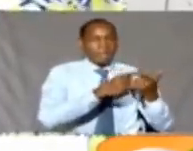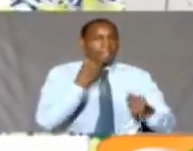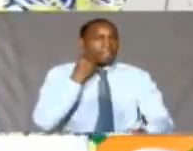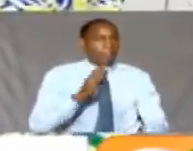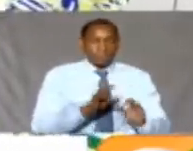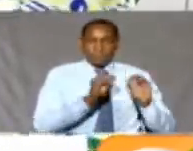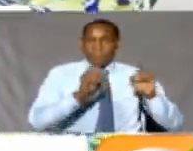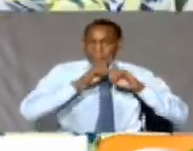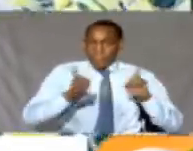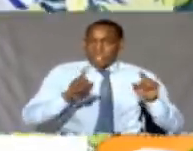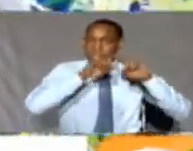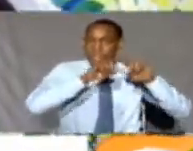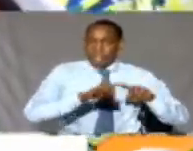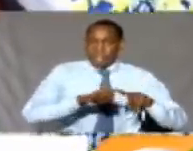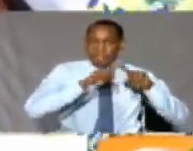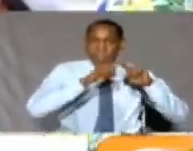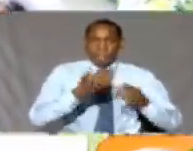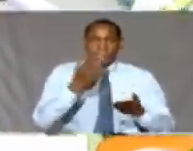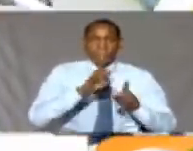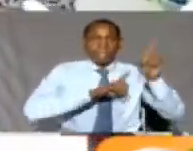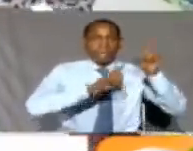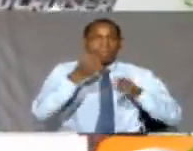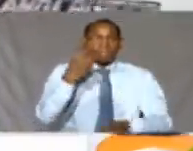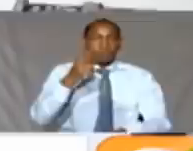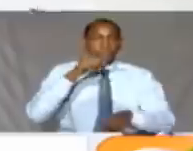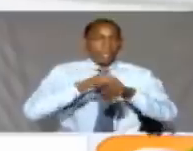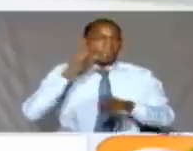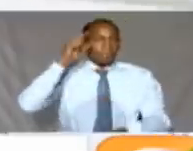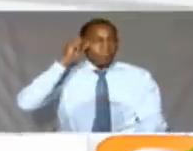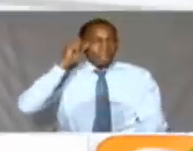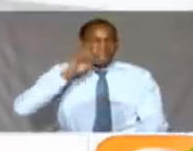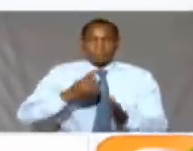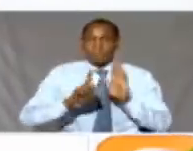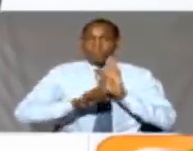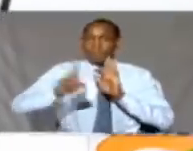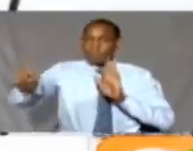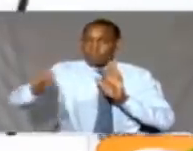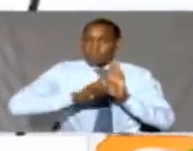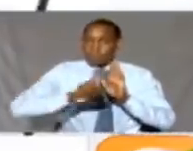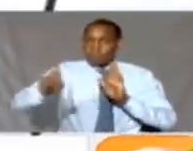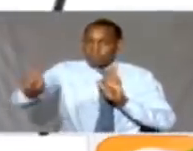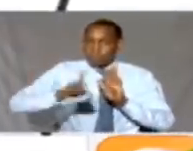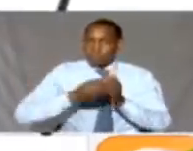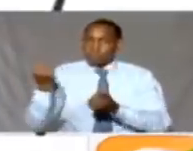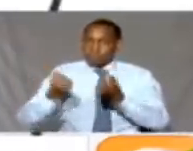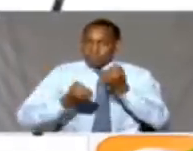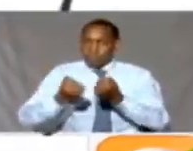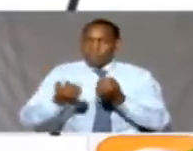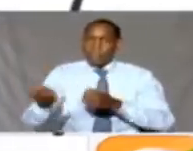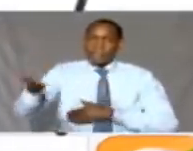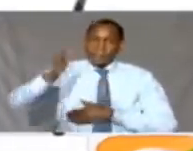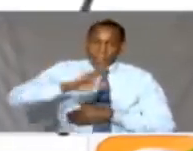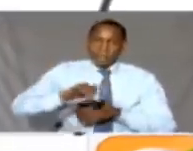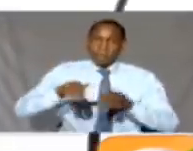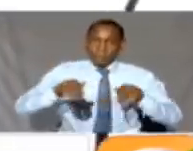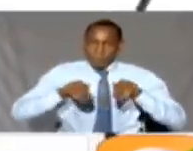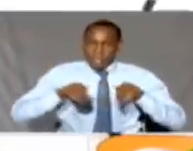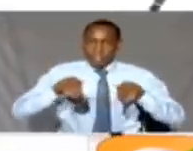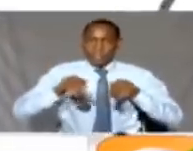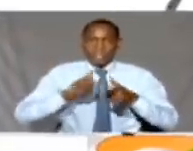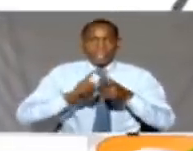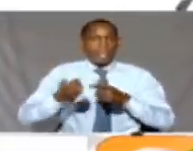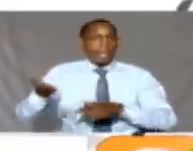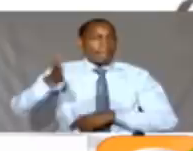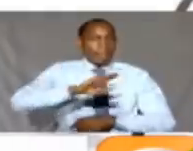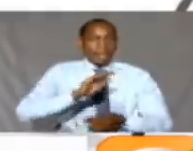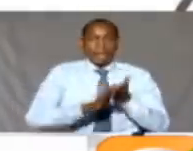wagonjwa, inategemea. Mara nyingine upiga trip mbili Mombasa kwenda na kurudi, naenda na kurudi. Nikipiga Mombasa kifika njiani naambiwa kuna mgonjwa mwingine, ninarudi